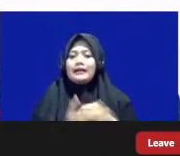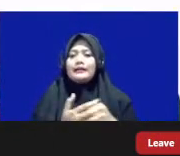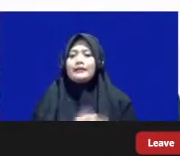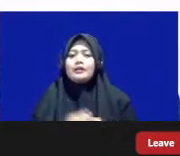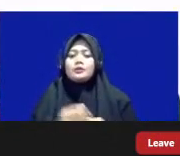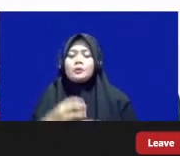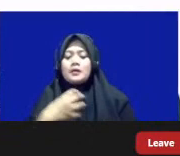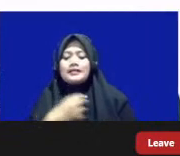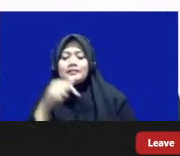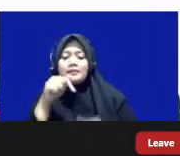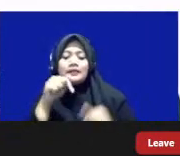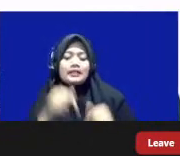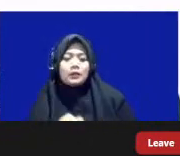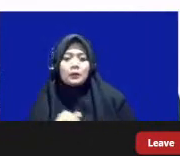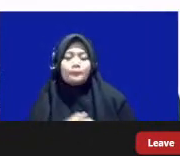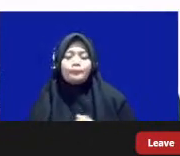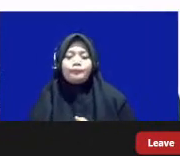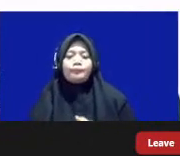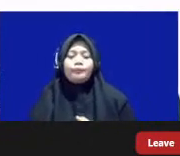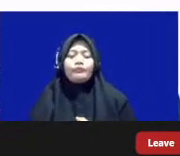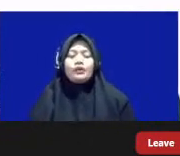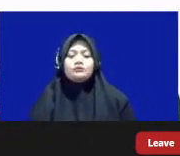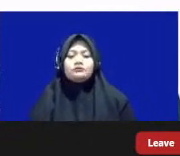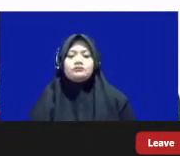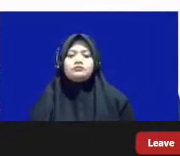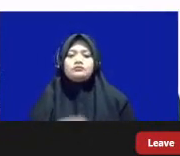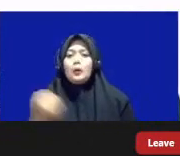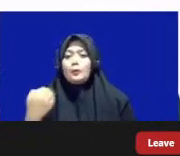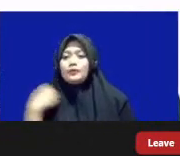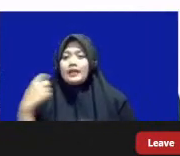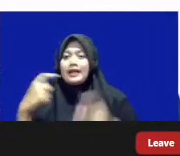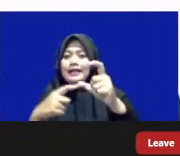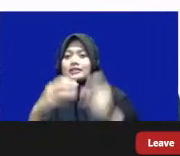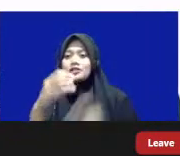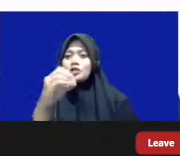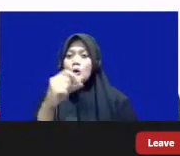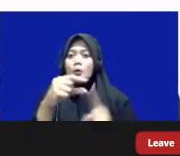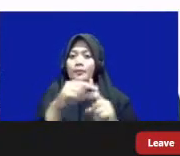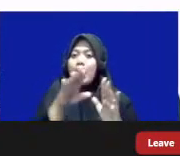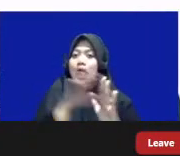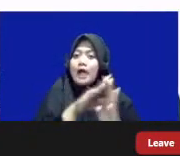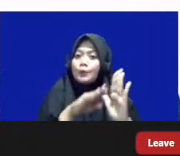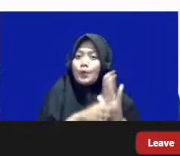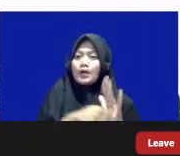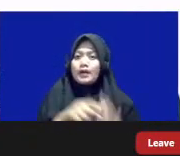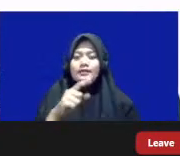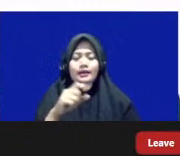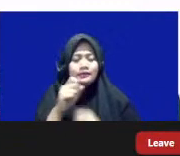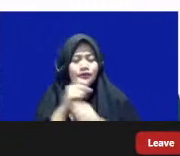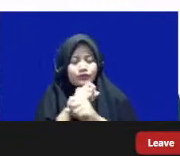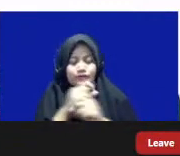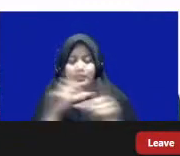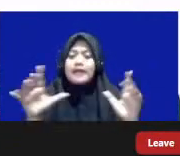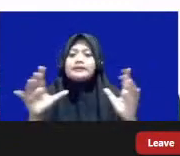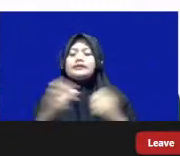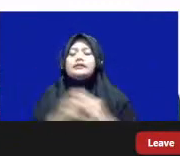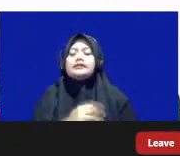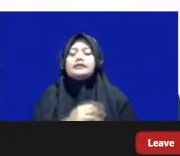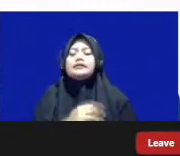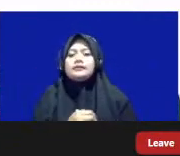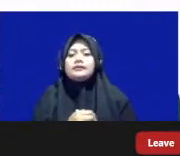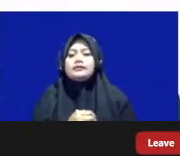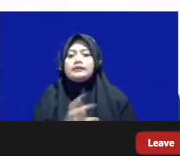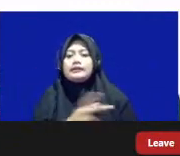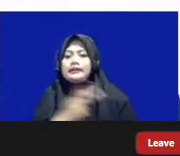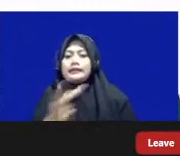itu, mereka punya SOP yang cukup jelas, kemudian dengan bantuan yang cukup jelas, kita